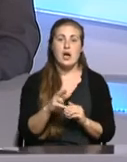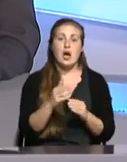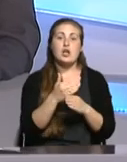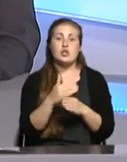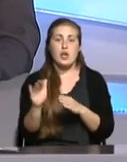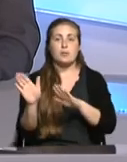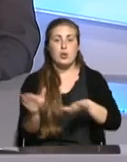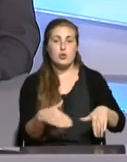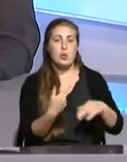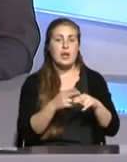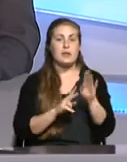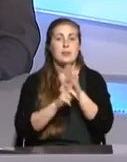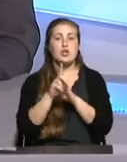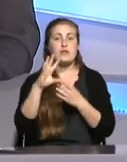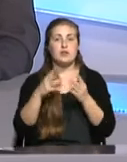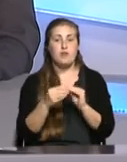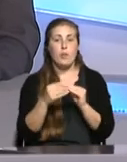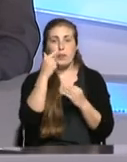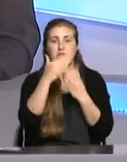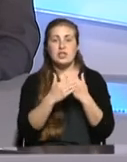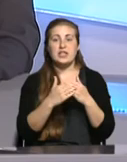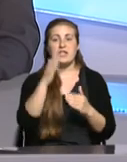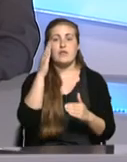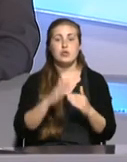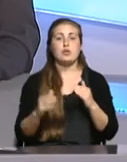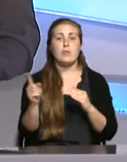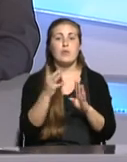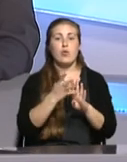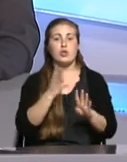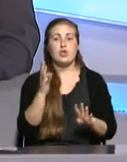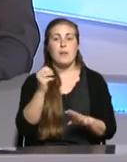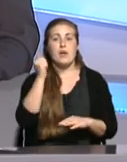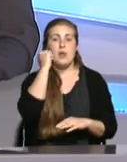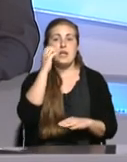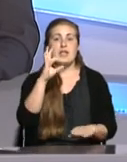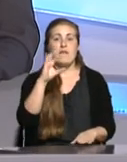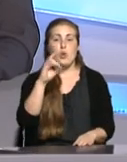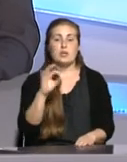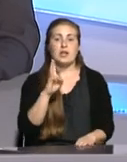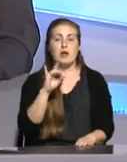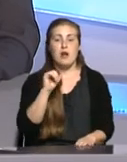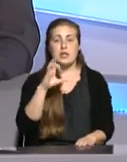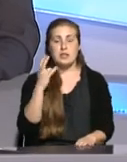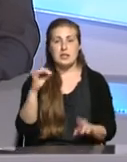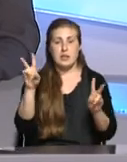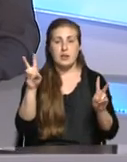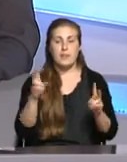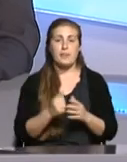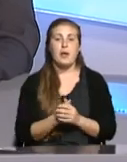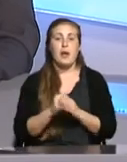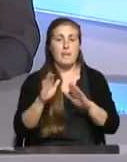прошло это прежде всего практически завершено строительство первой очереди мемориалов совхозе красный прошла